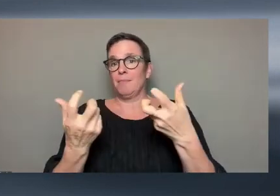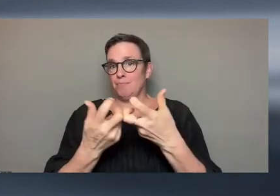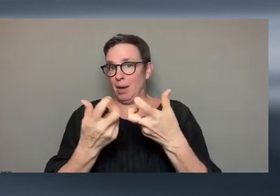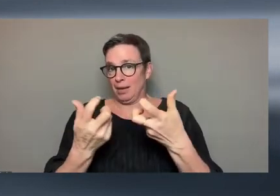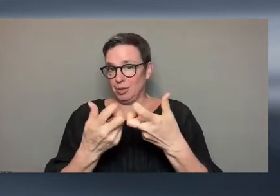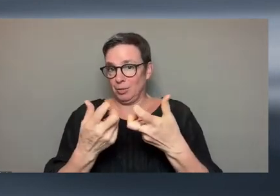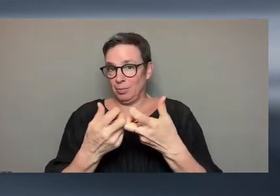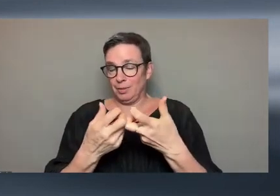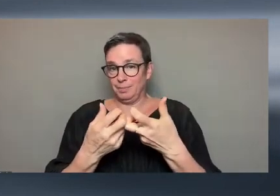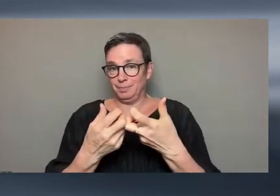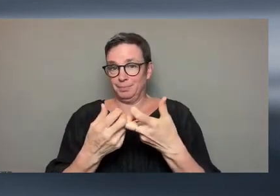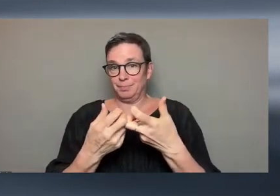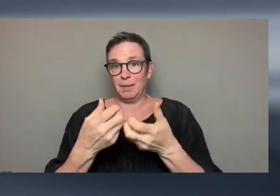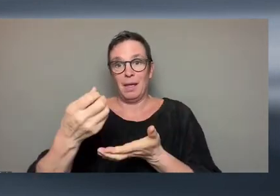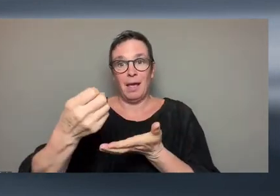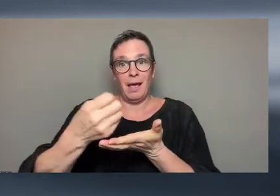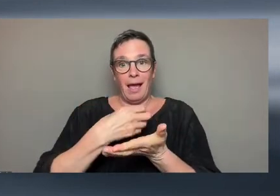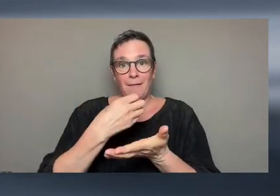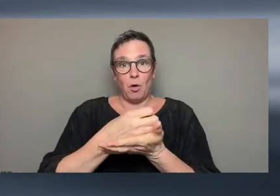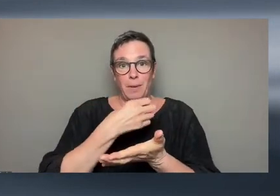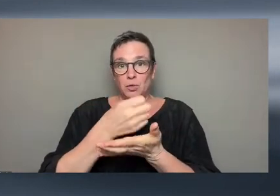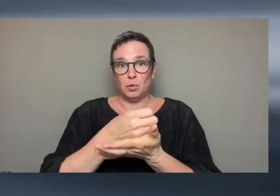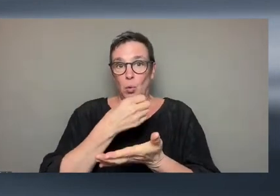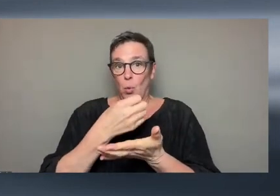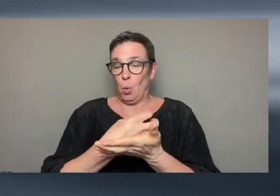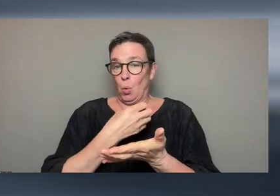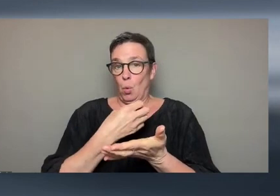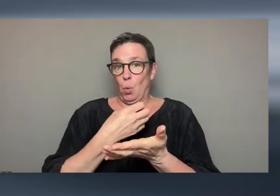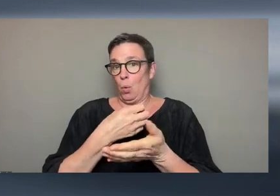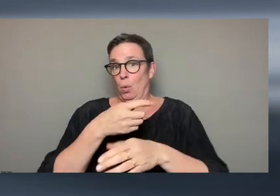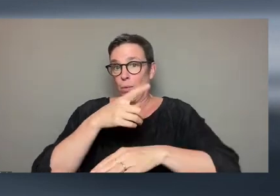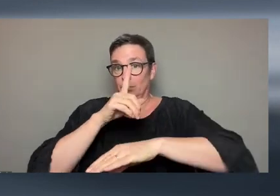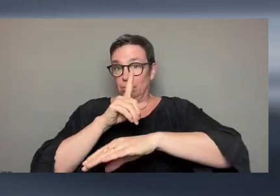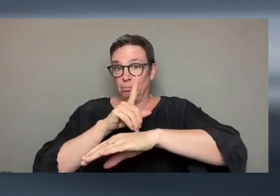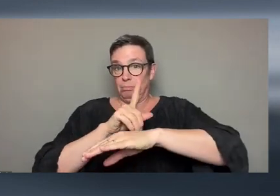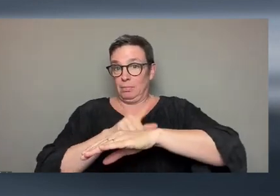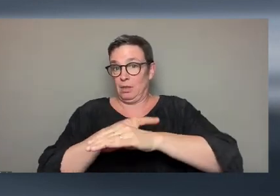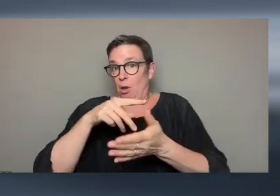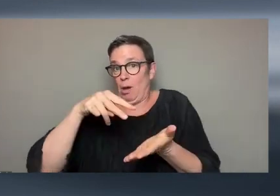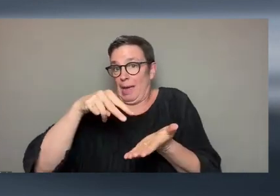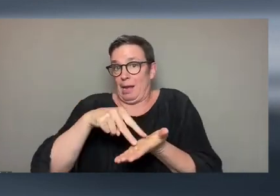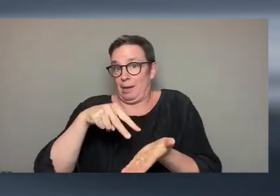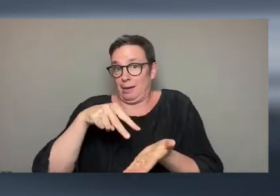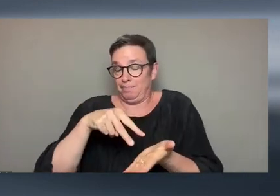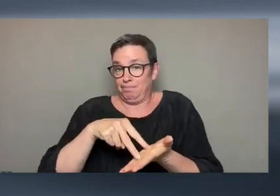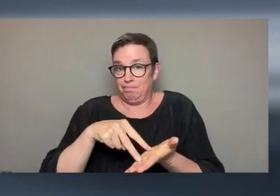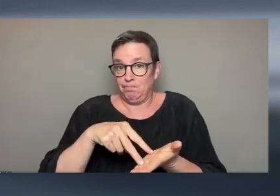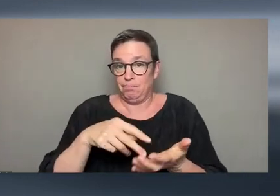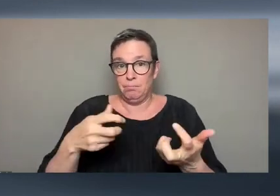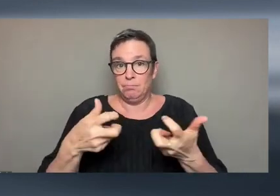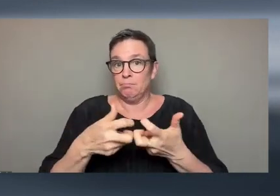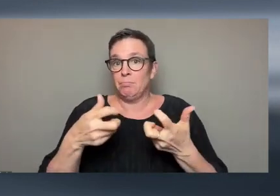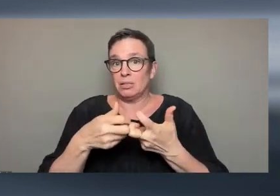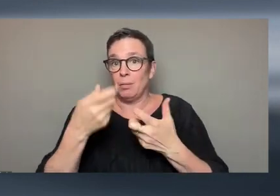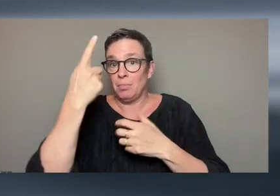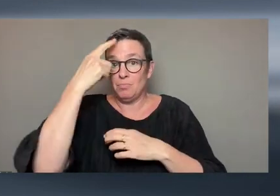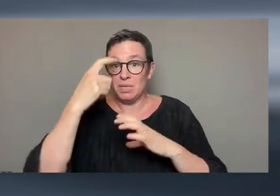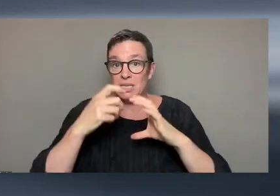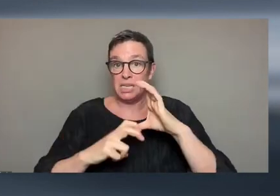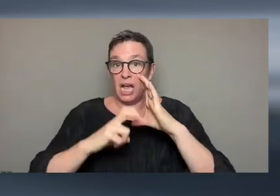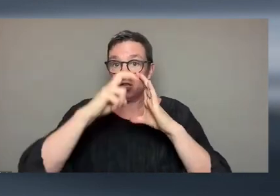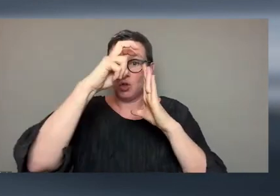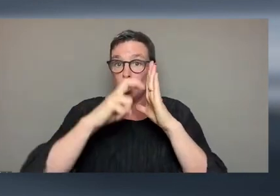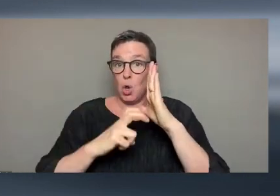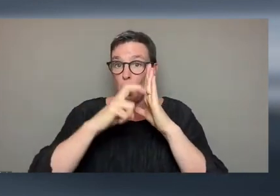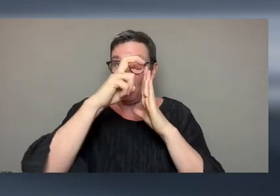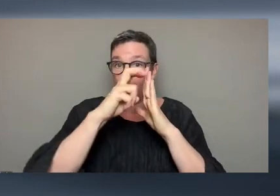l'intégration d'informations en temps réel pour, par exemple, éviter que notre routeur essaye d'emprunter un ascenseur qui ne serait pas en marche,